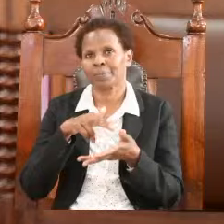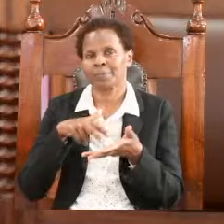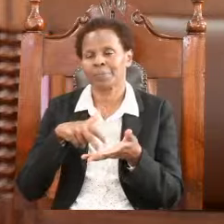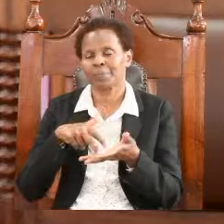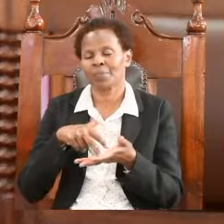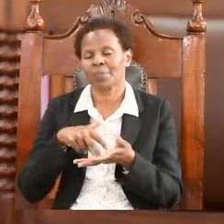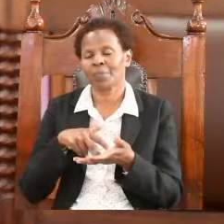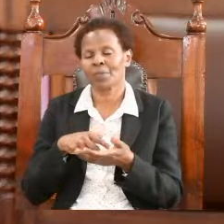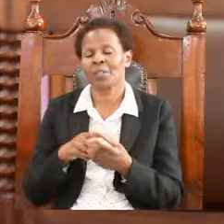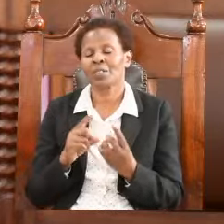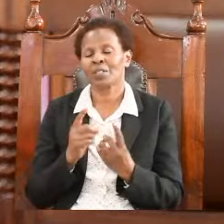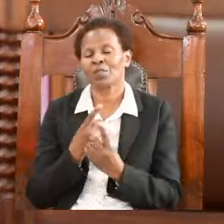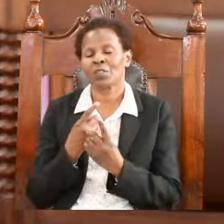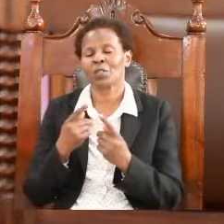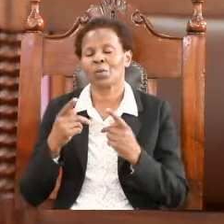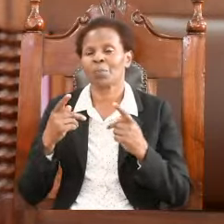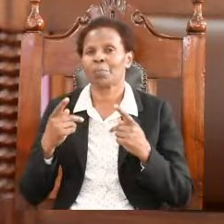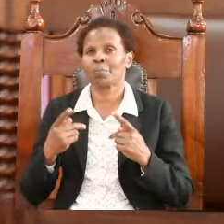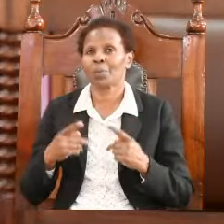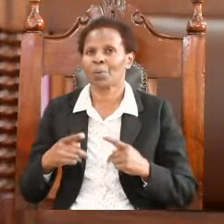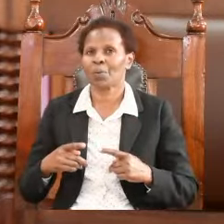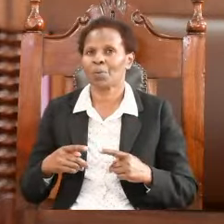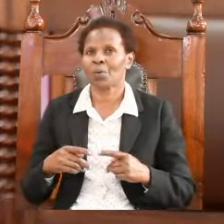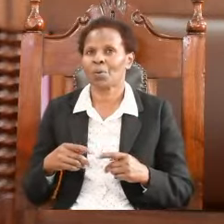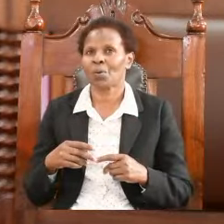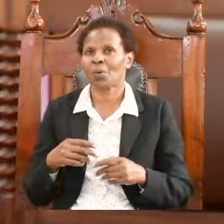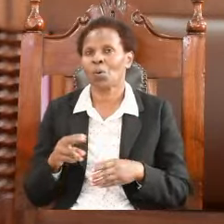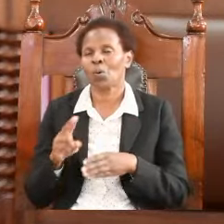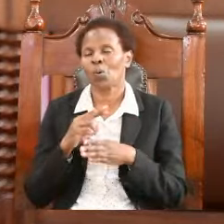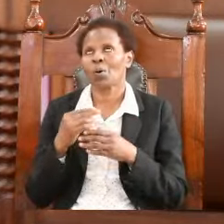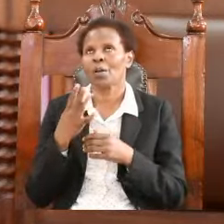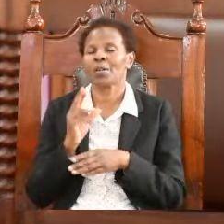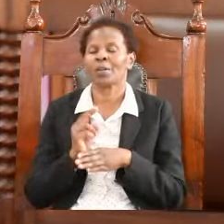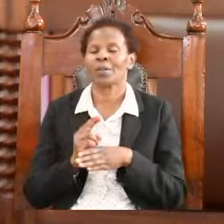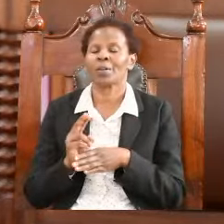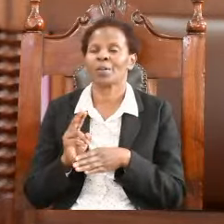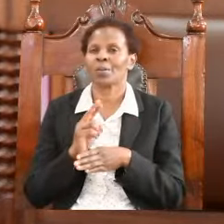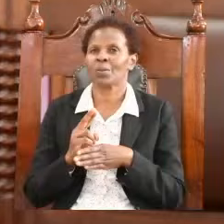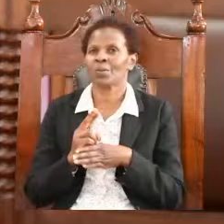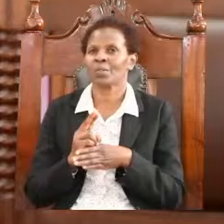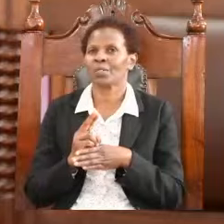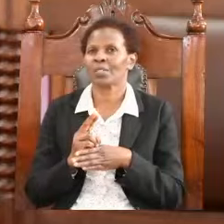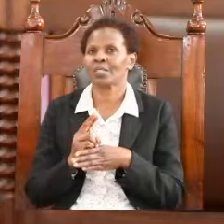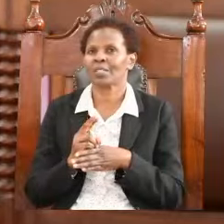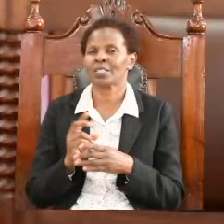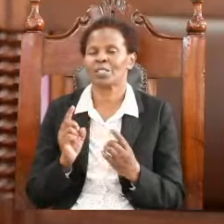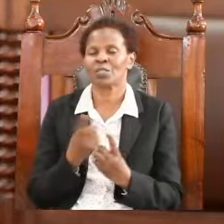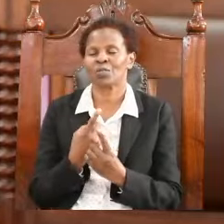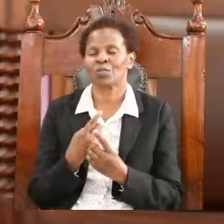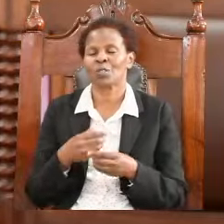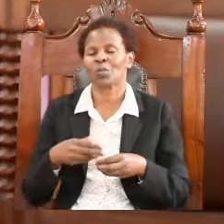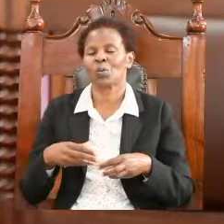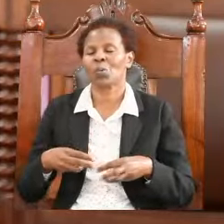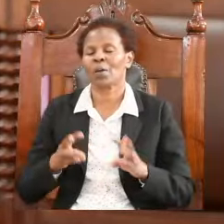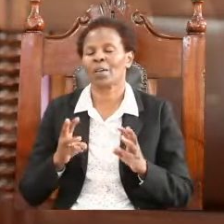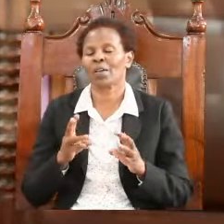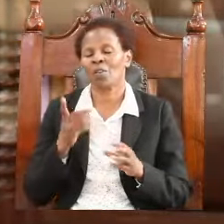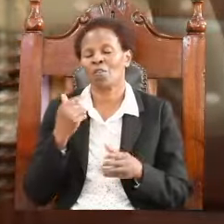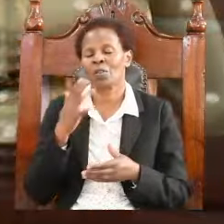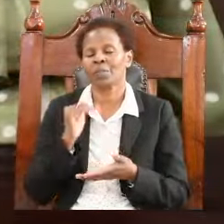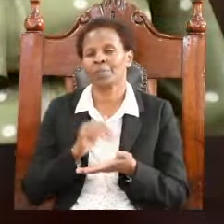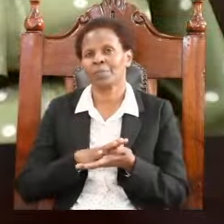uhoro wa andu matiganite aria ngai ahuthirire na njira citiganite nigetha